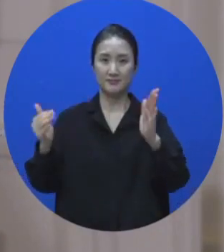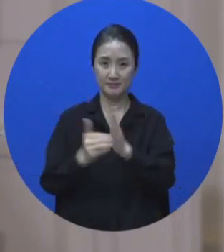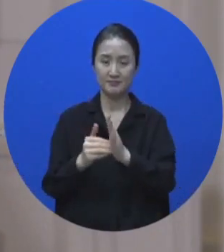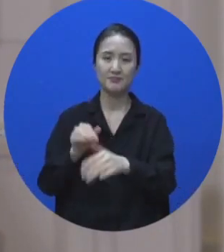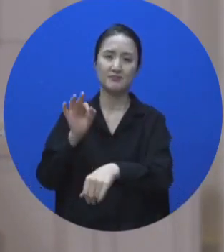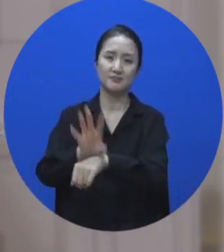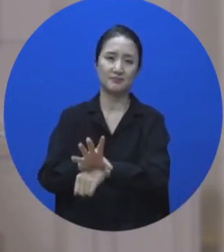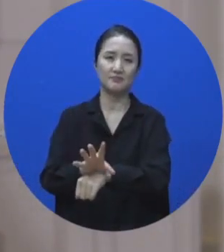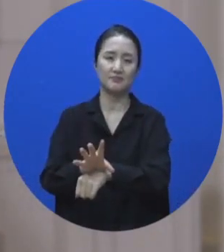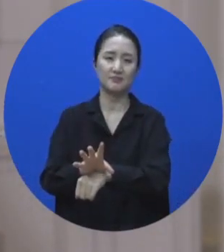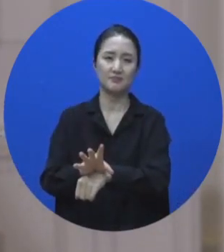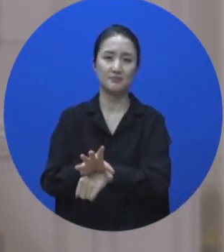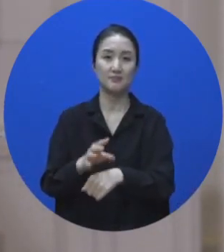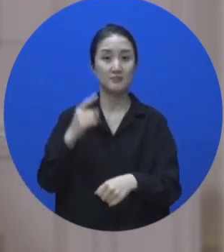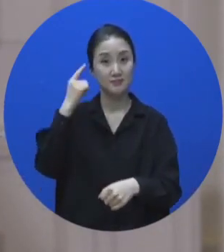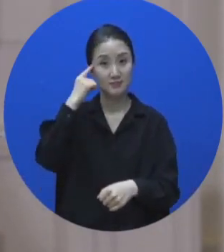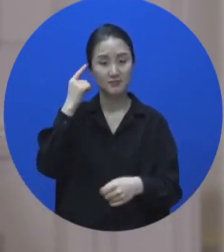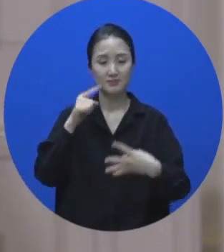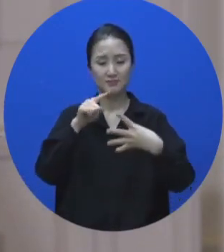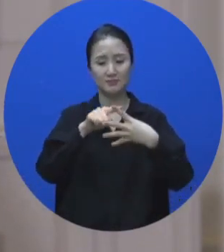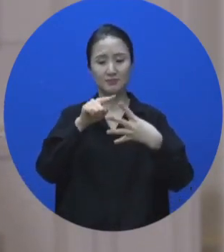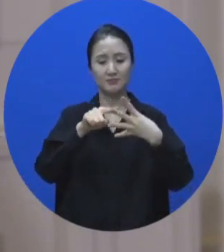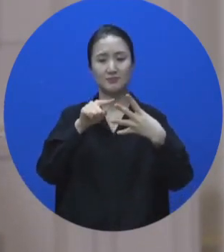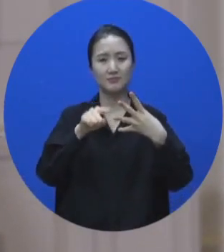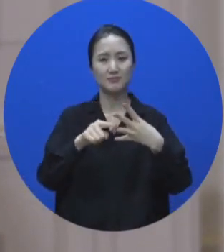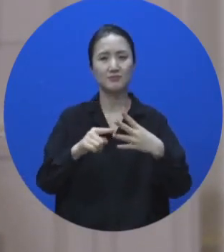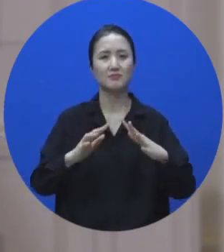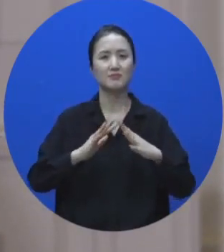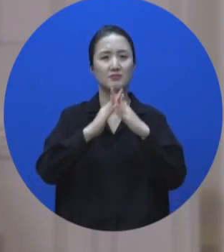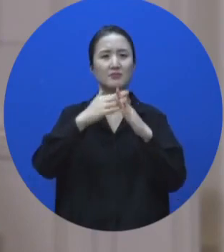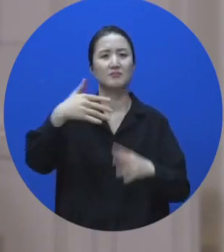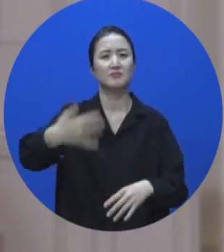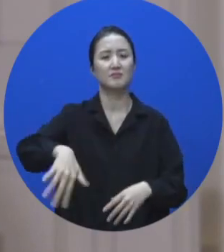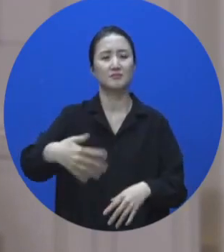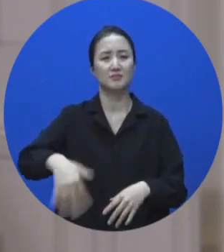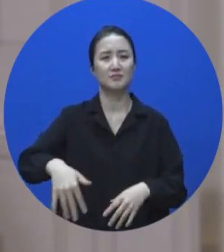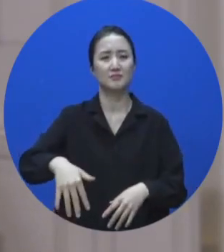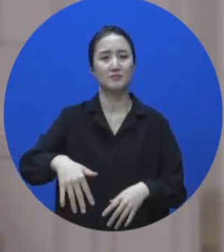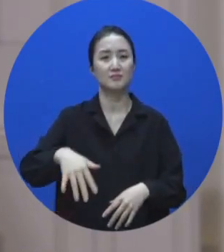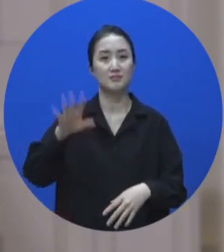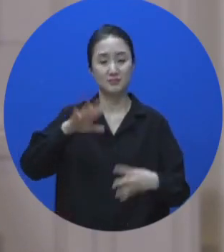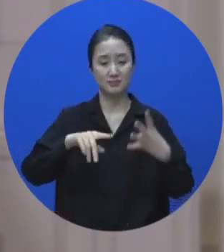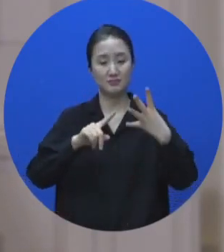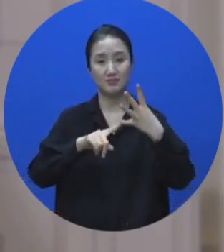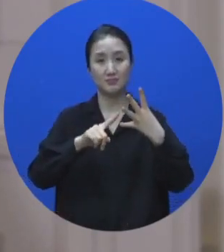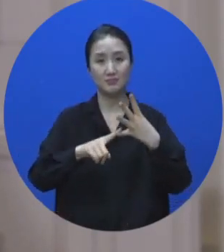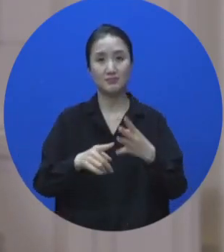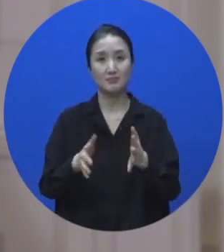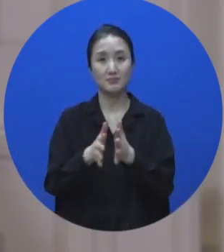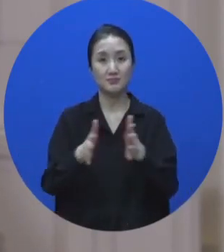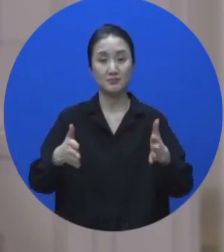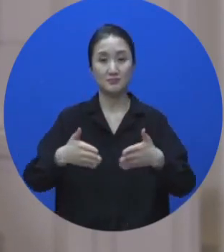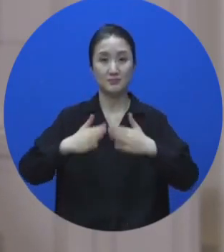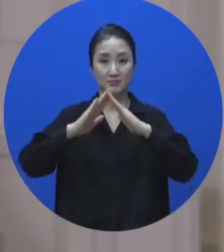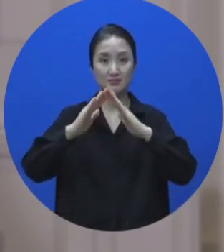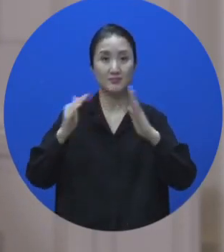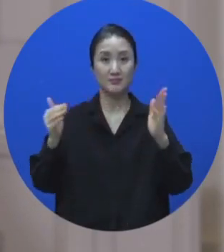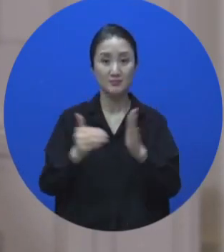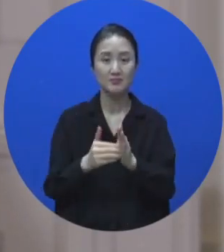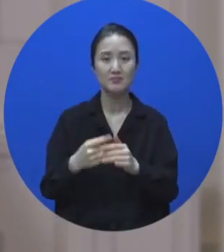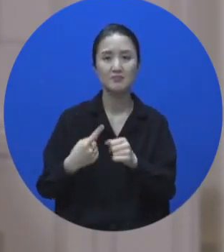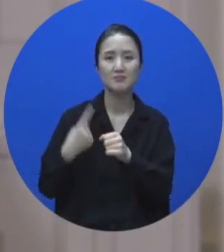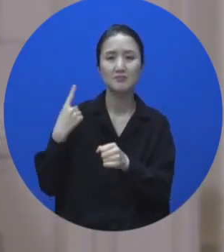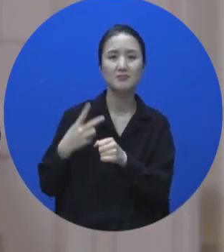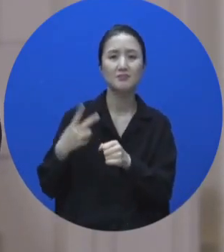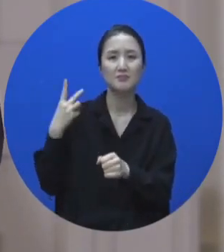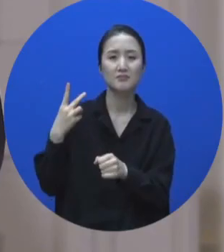있는 집을 사는 거죠 사실 첫 번째 두 번째 세 번째는 내가 눈으로 보지 못하고 사는 거예요 그렇지만 1 2년 자 아파트는